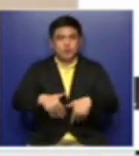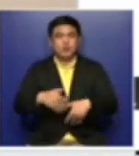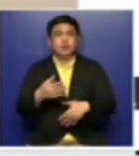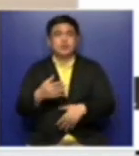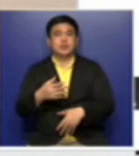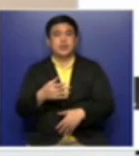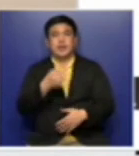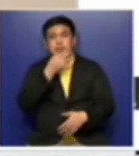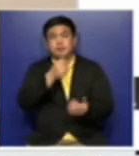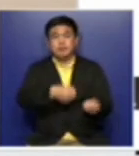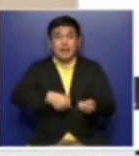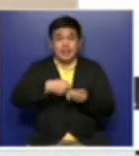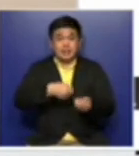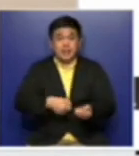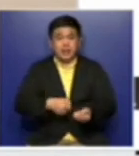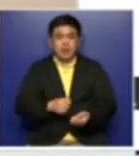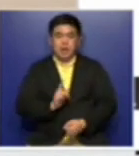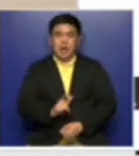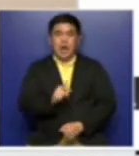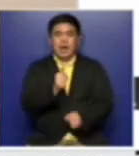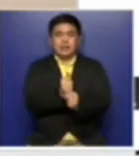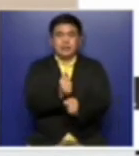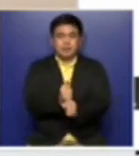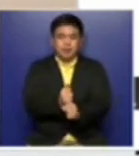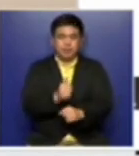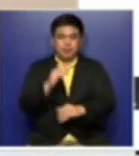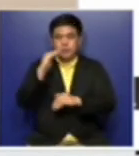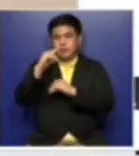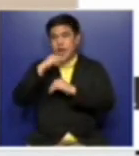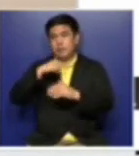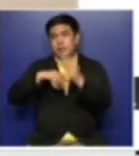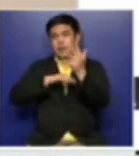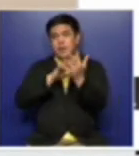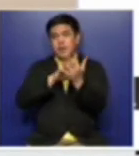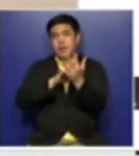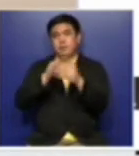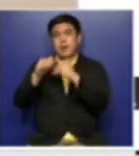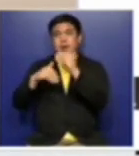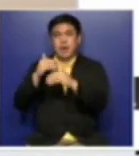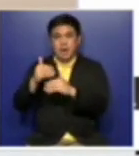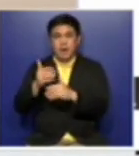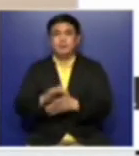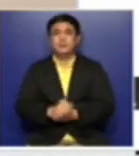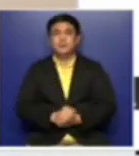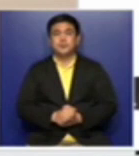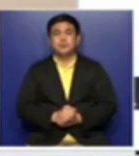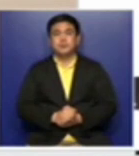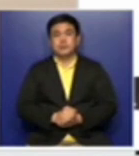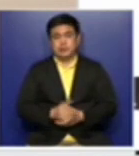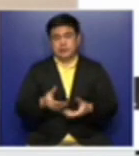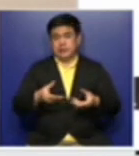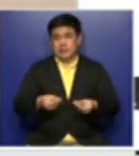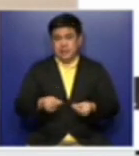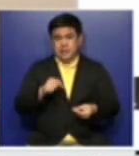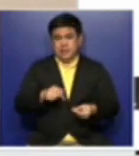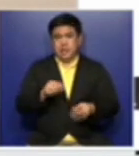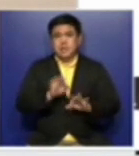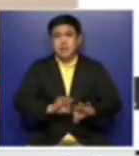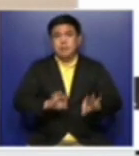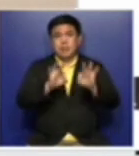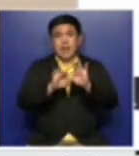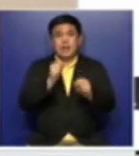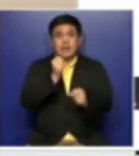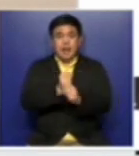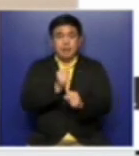ซึ่งเป็นแกนหลักสำคัญในการขับเคลื่อนประเทศไปสู่ครัวโลกเพราะที่ดินคือปัจจัยหลักในการสร้างผ